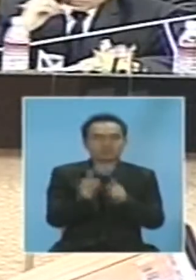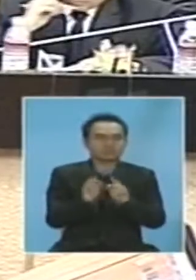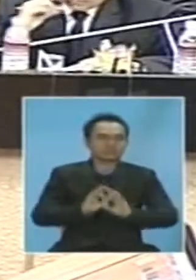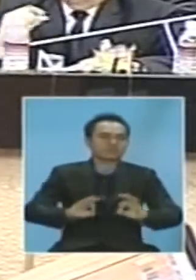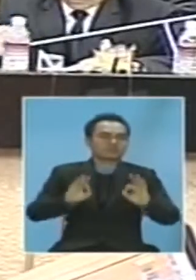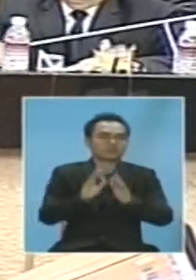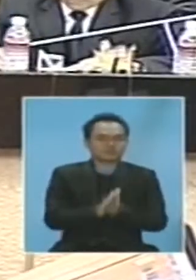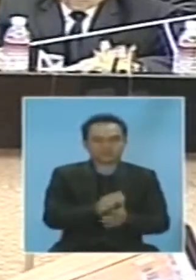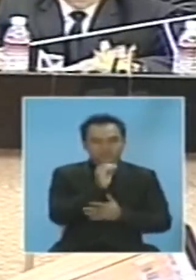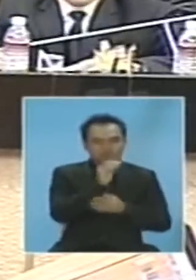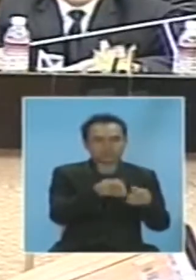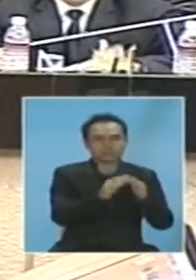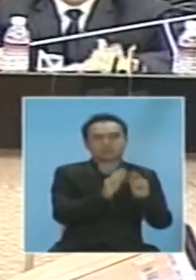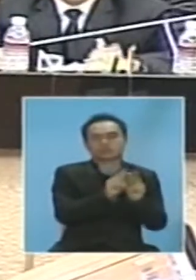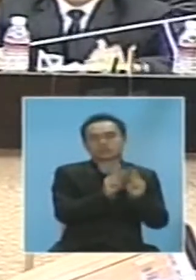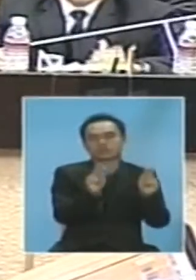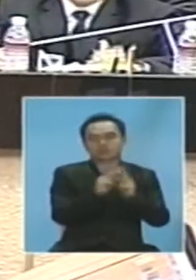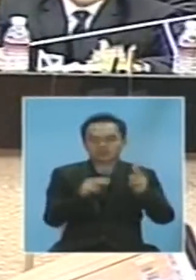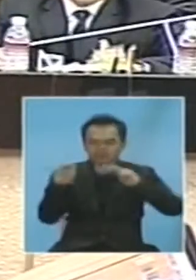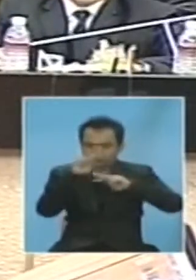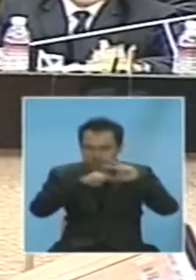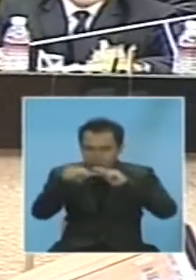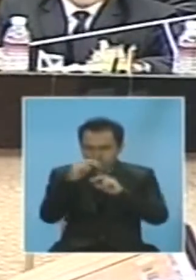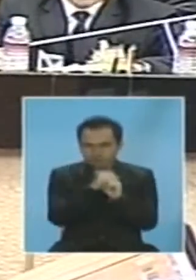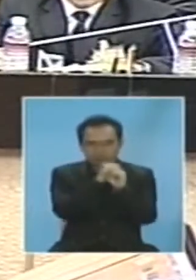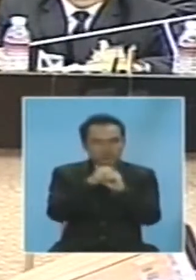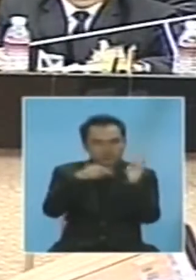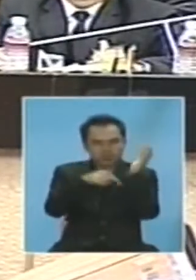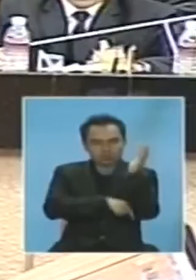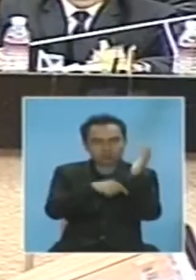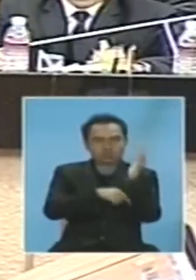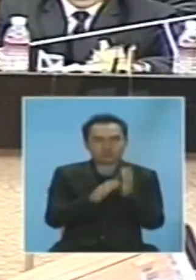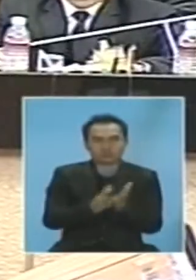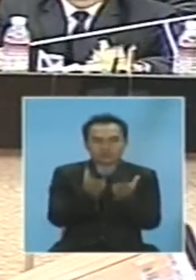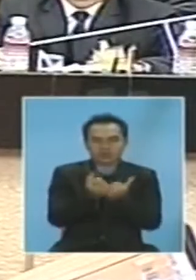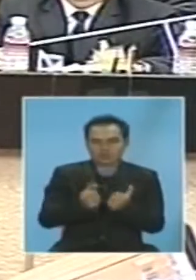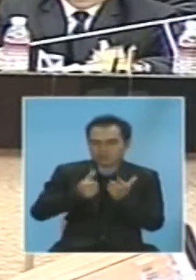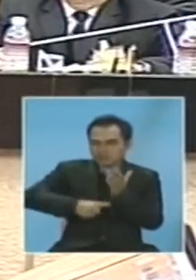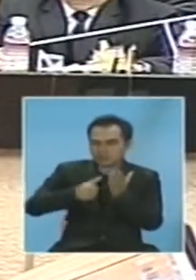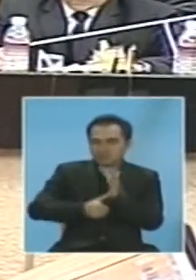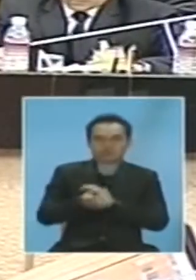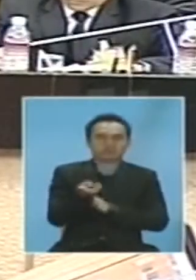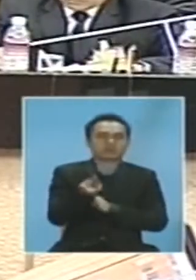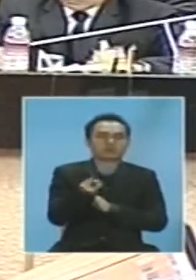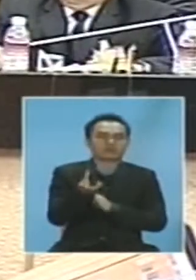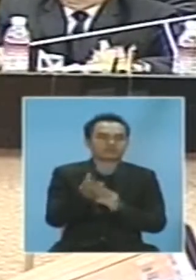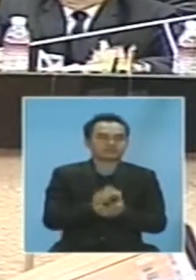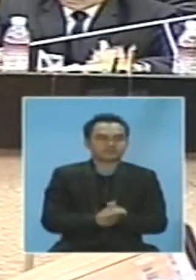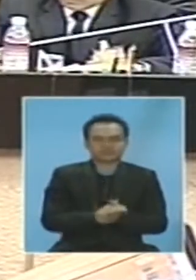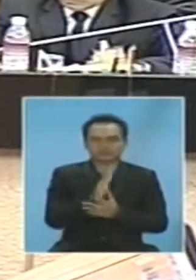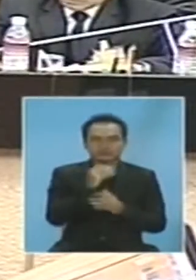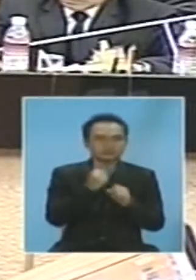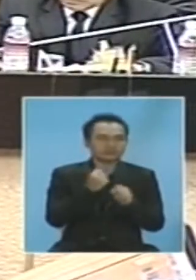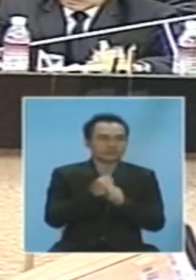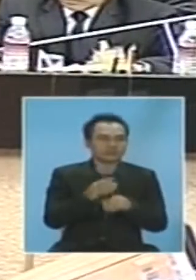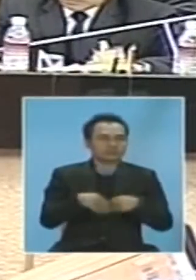ก็มีการแต่งตั้งคณะกรรมการปราบปรามทุจริตในเรื่องของโครงการรับจำนำข้าวซึ่งไม่ได้เป็นการท